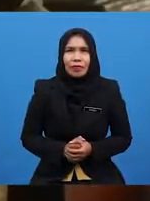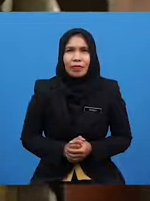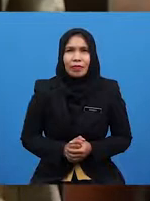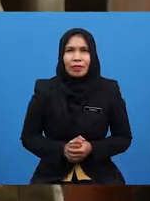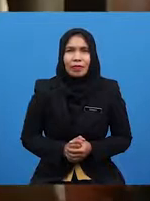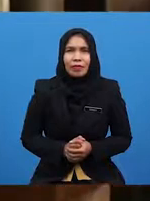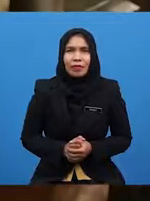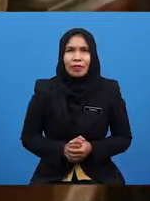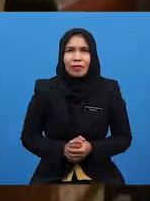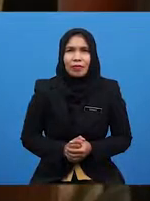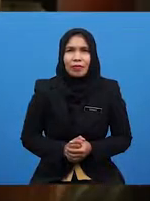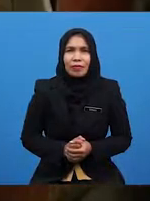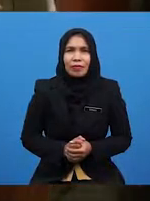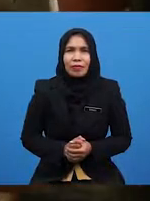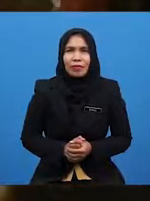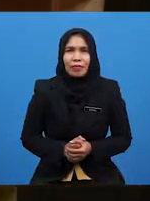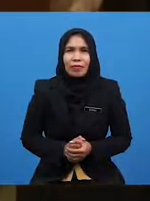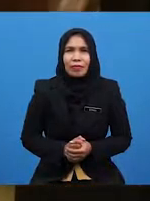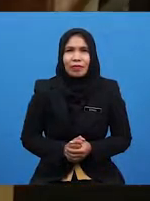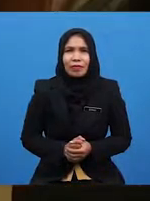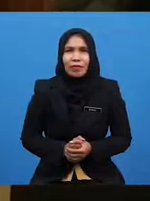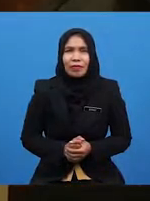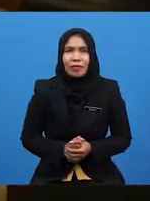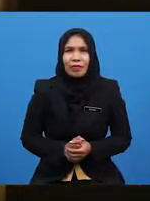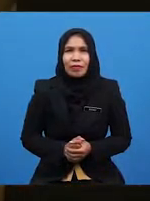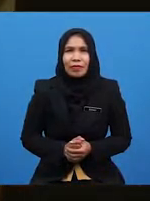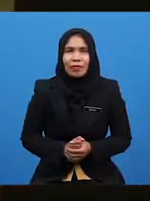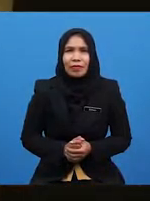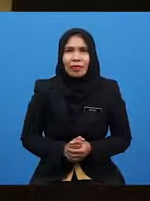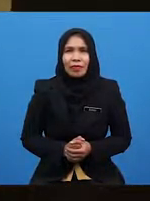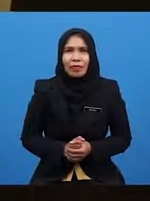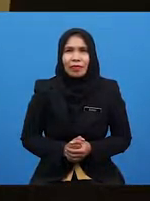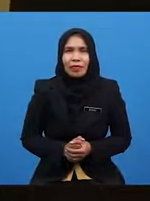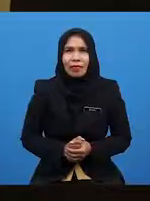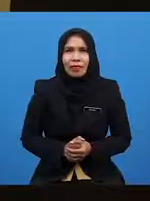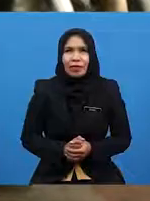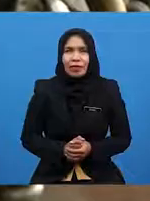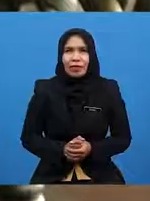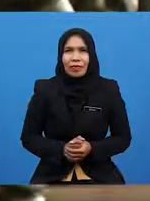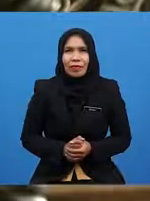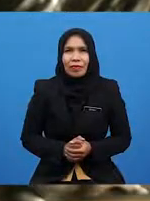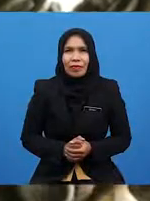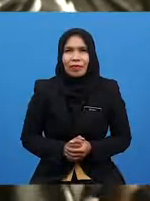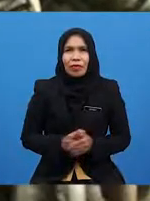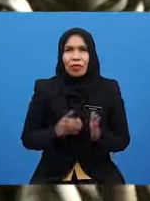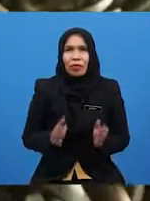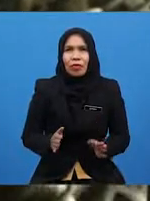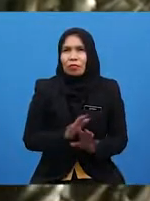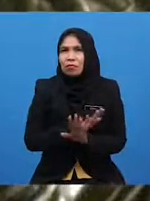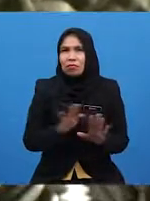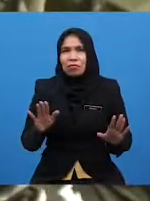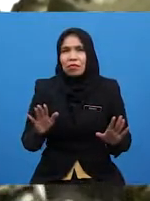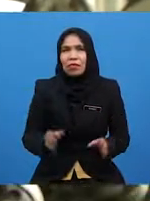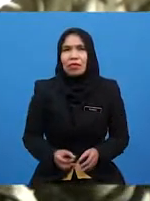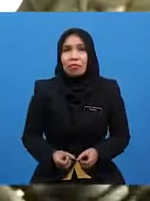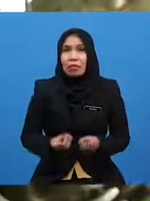peminat seni pun yang nak meminati arca kekurangan orang kata nak melihat arca ni tak banyak. Tak banyak orang